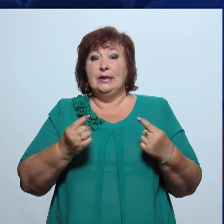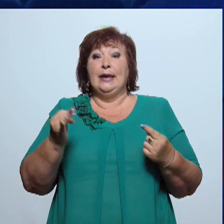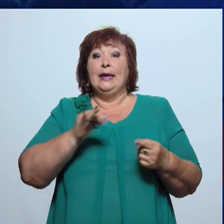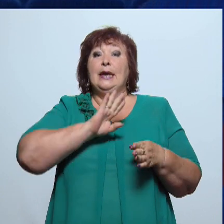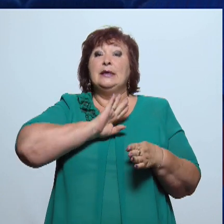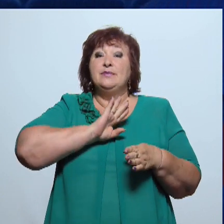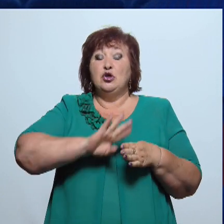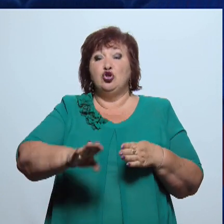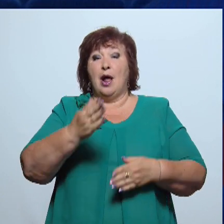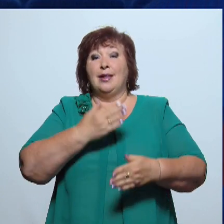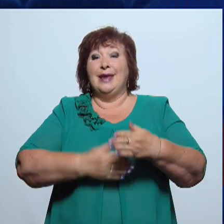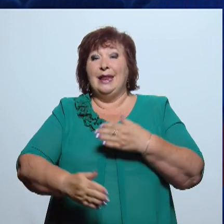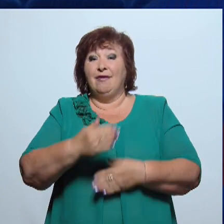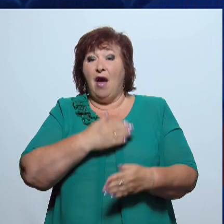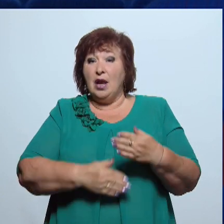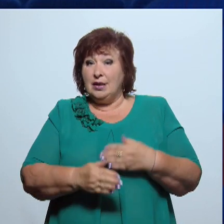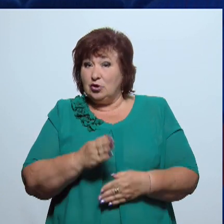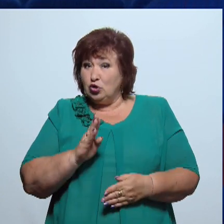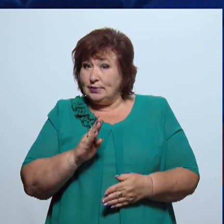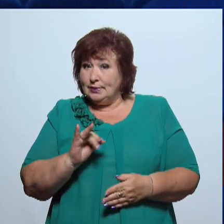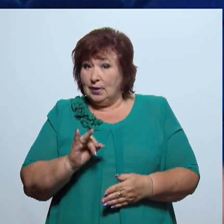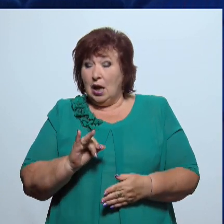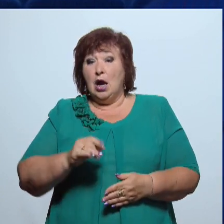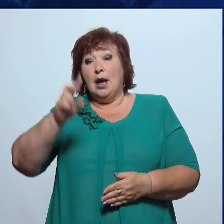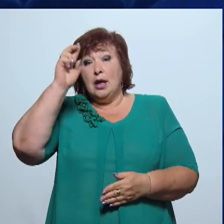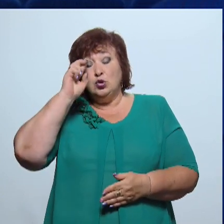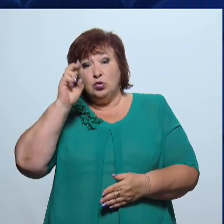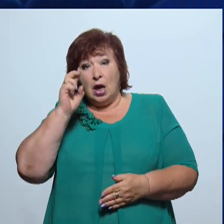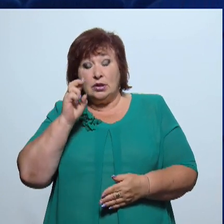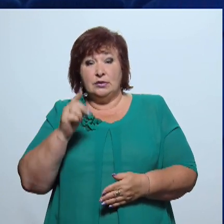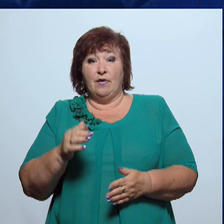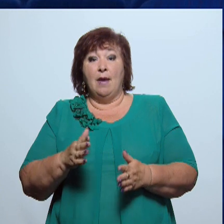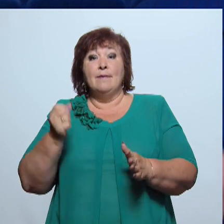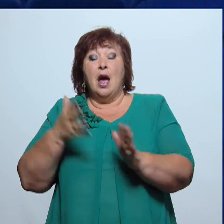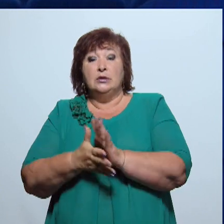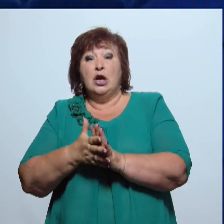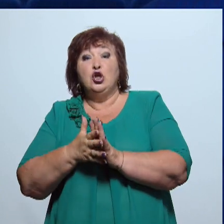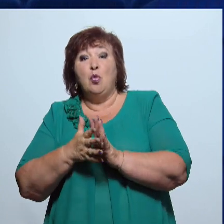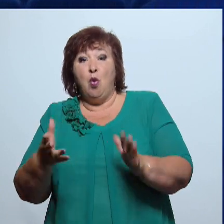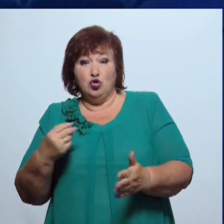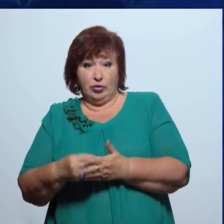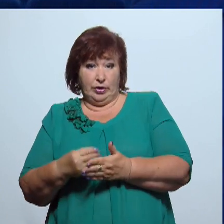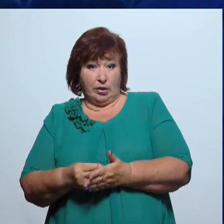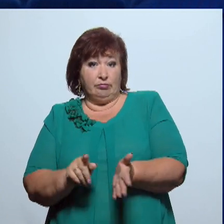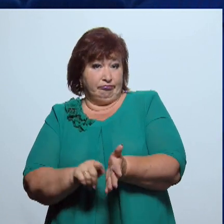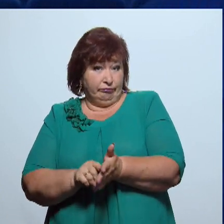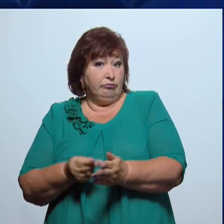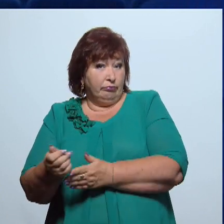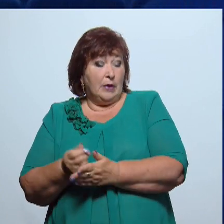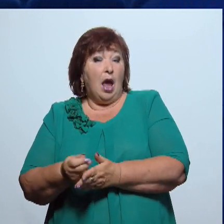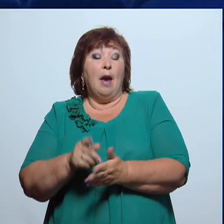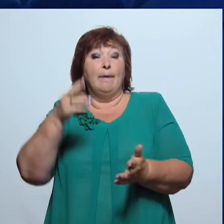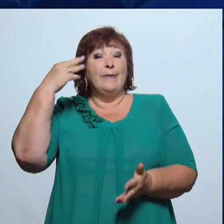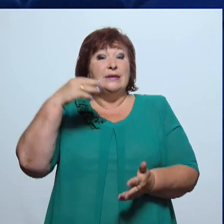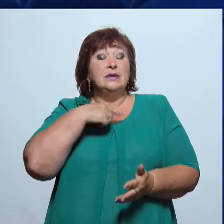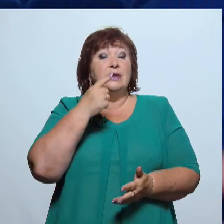инвалидности. В итоге государство, если человек станет инвалидом, потратит гораздо больше денег, чем на его реабилитацию. Президент говорил о